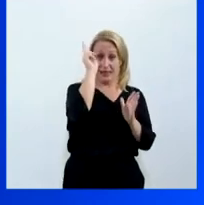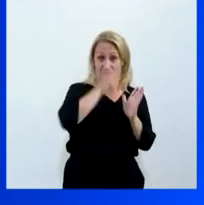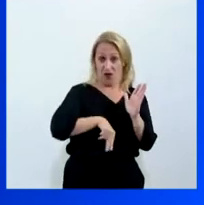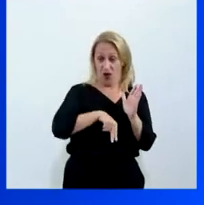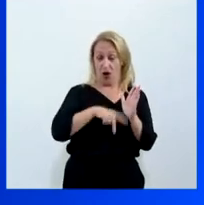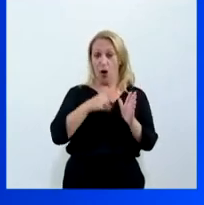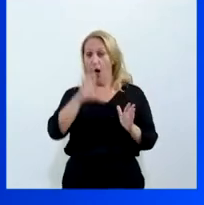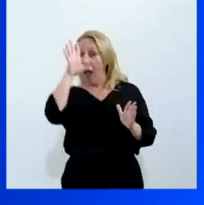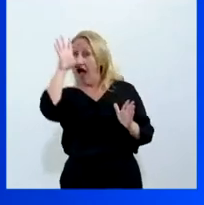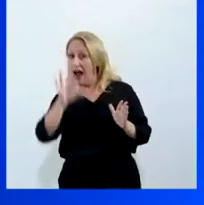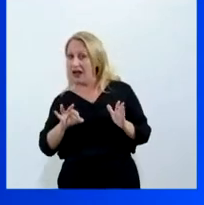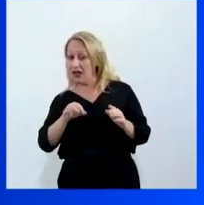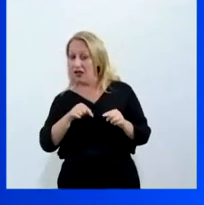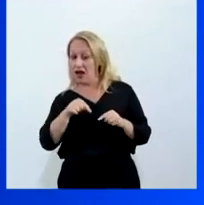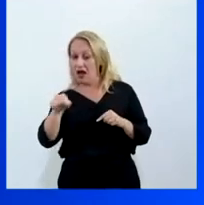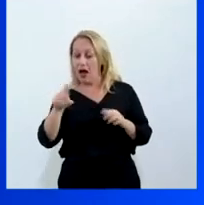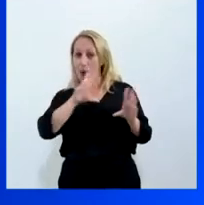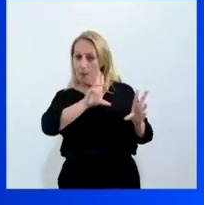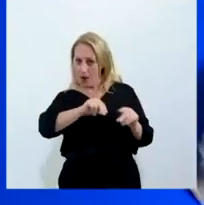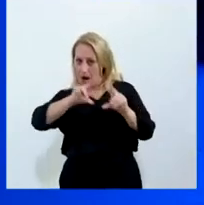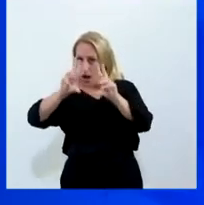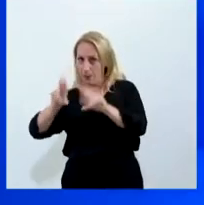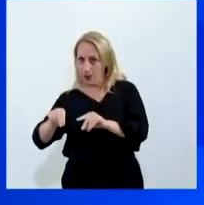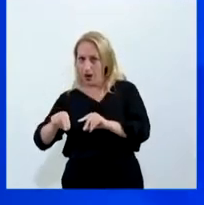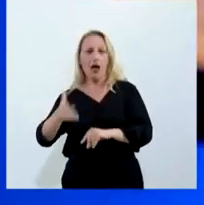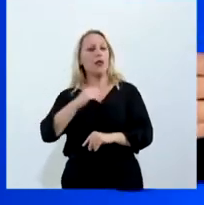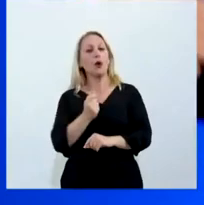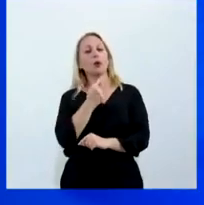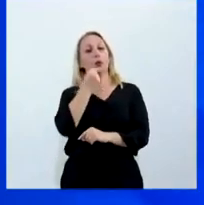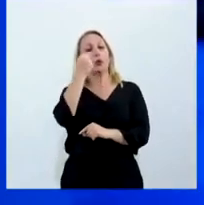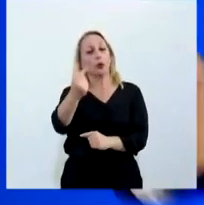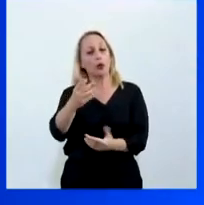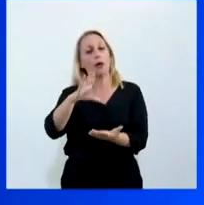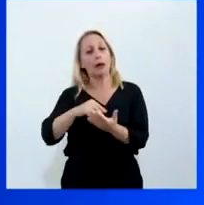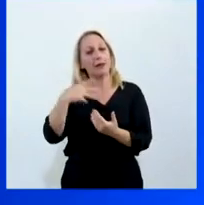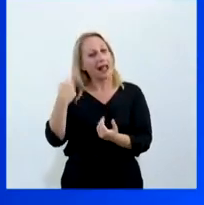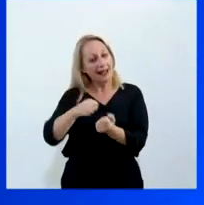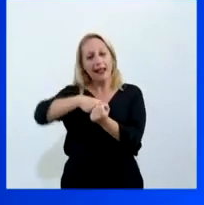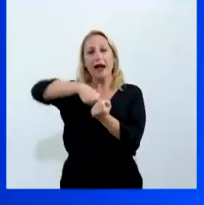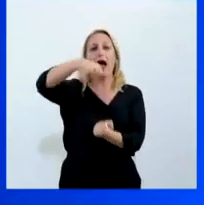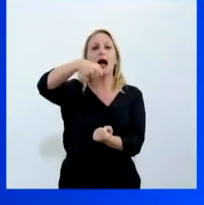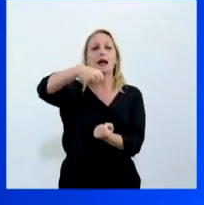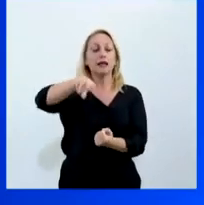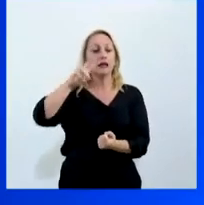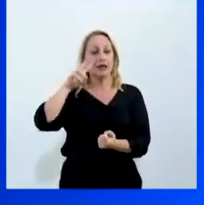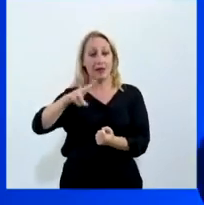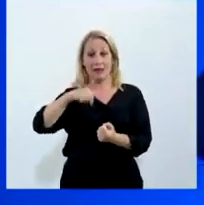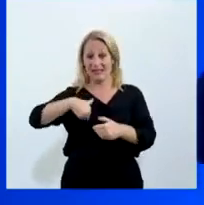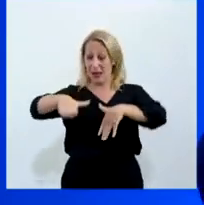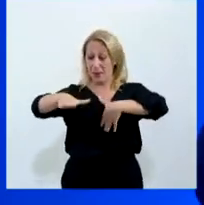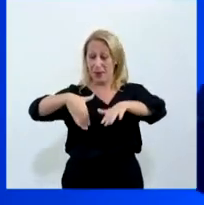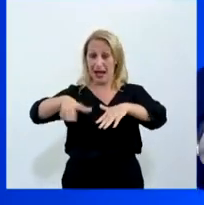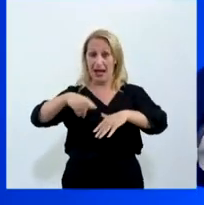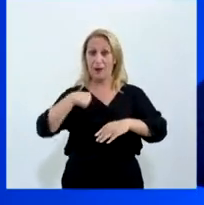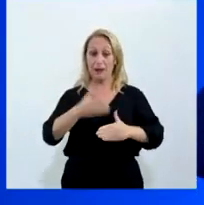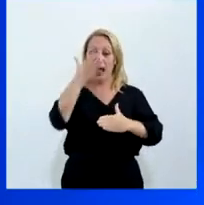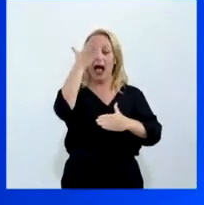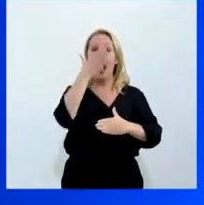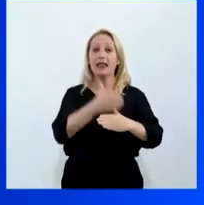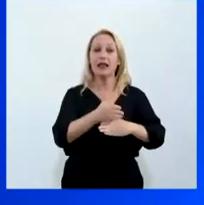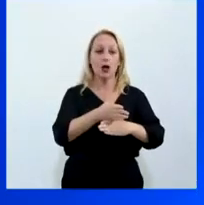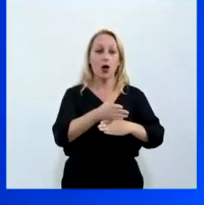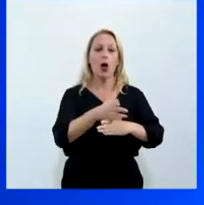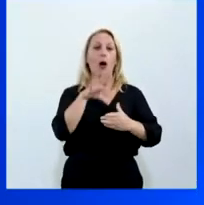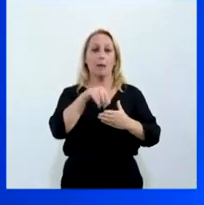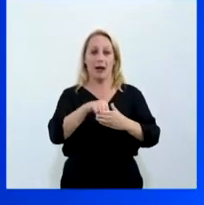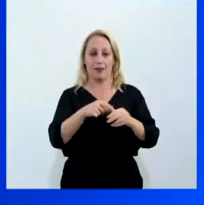επόμενο χρόνο, όταν κάποιος θα πηγαίνει σε μια παραλία, να μπορεί να υπάρχει ένας χάρτης, ο οποίος θα δείχνει ότι η παραλία αυτή έχει μισθωθεί για αυτήν